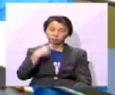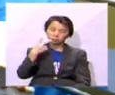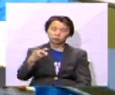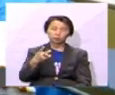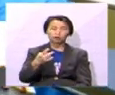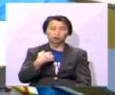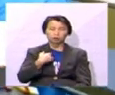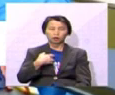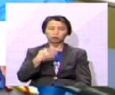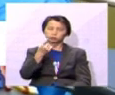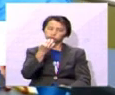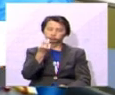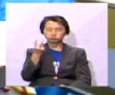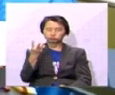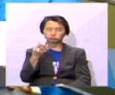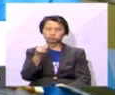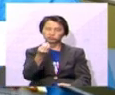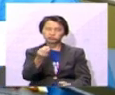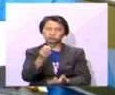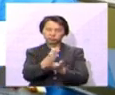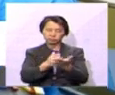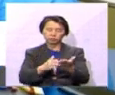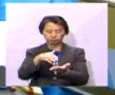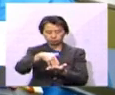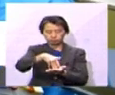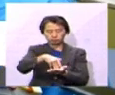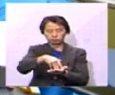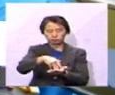kelemahan yang masih harus